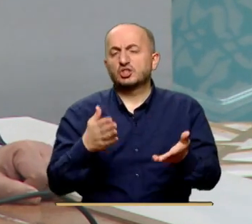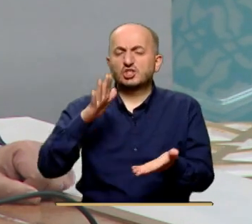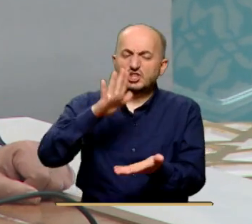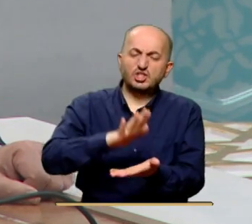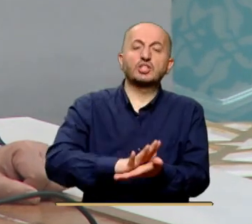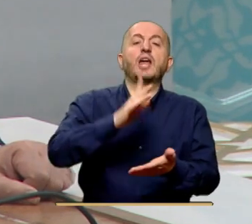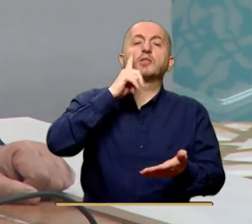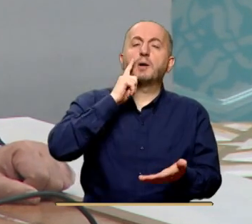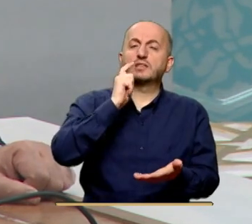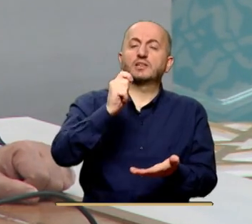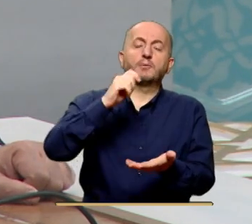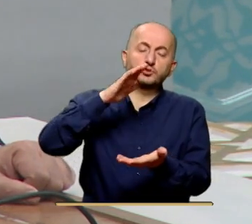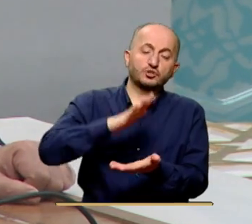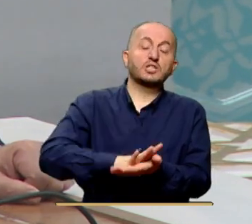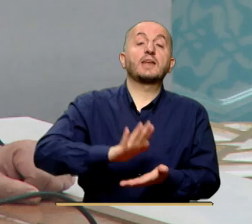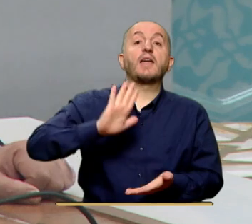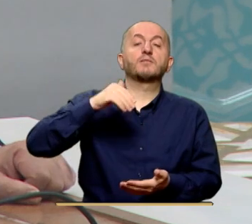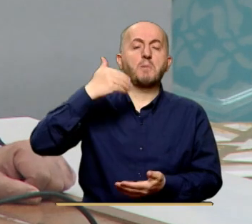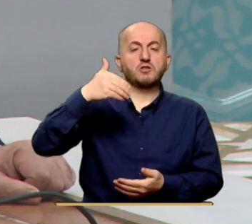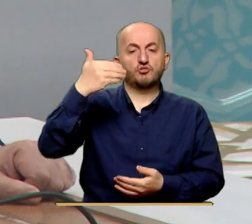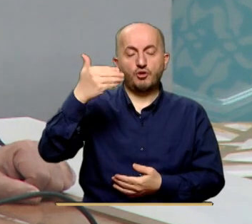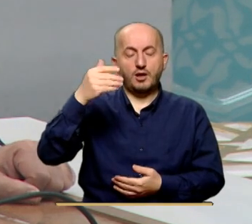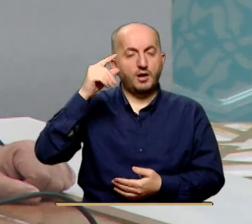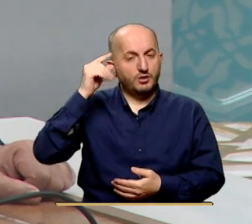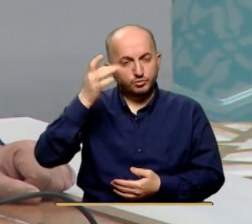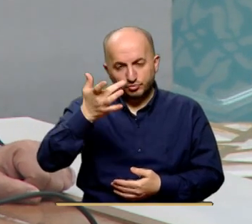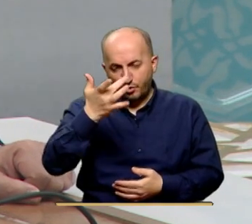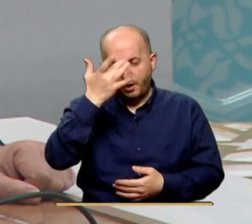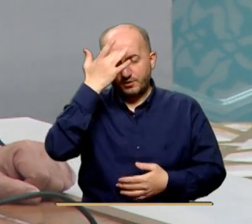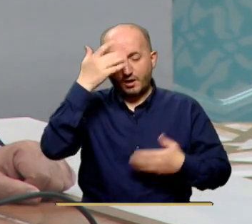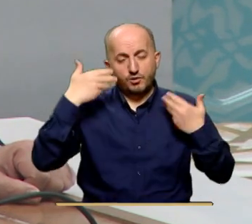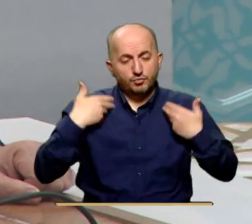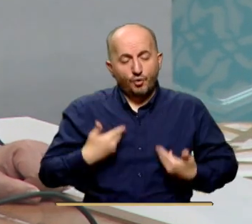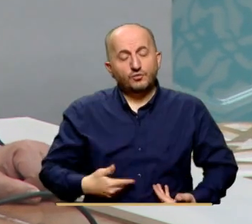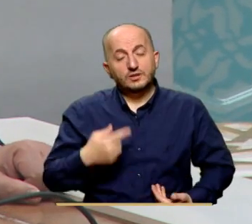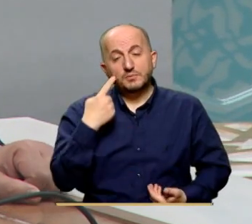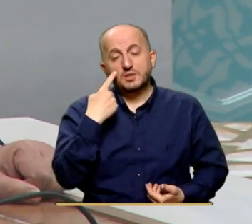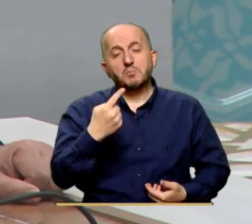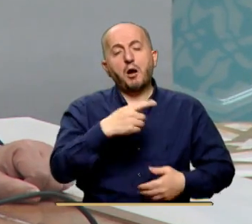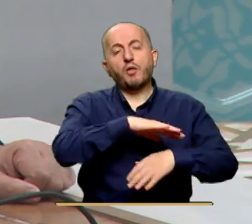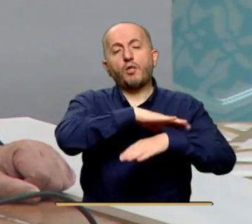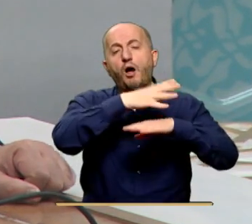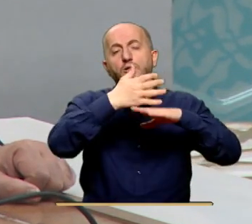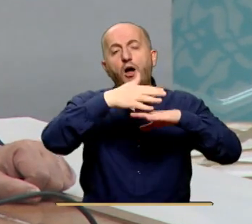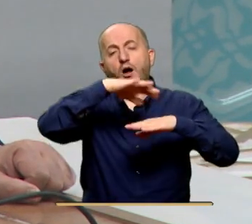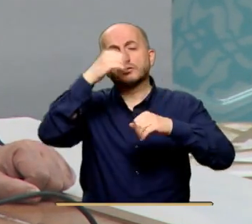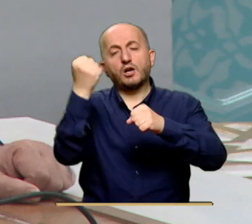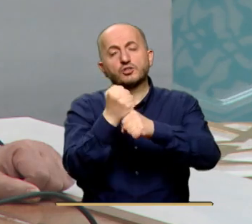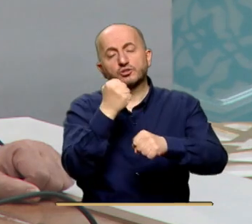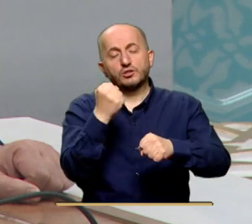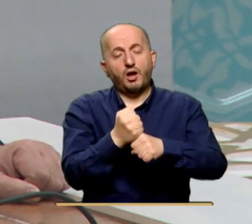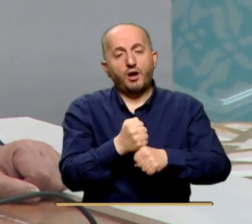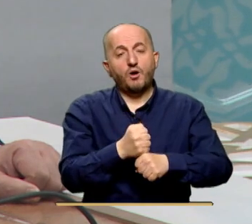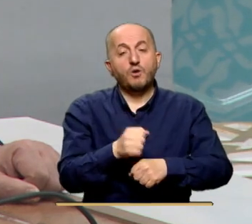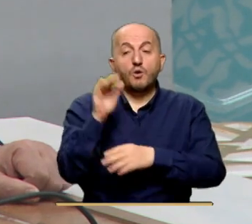çiğnetmedi namusunu, çiğnetmeyecek. Şüheda gövdesi bir baksana dağlar taşlar. O